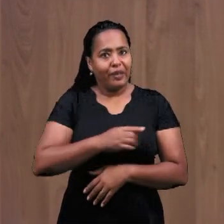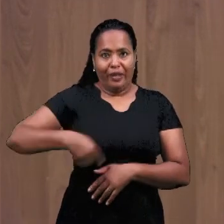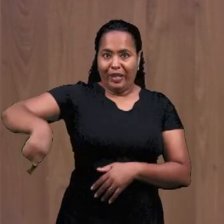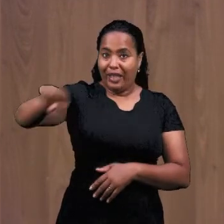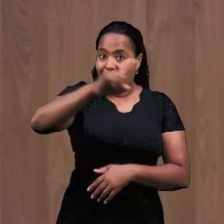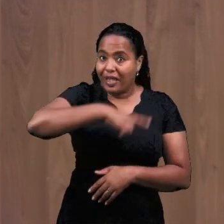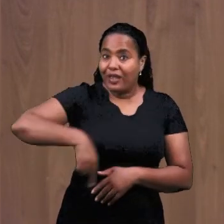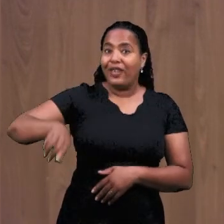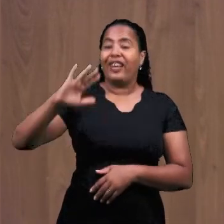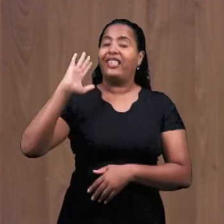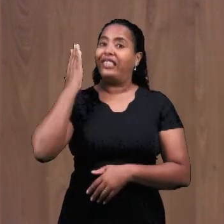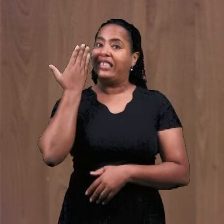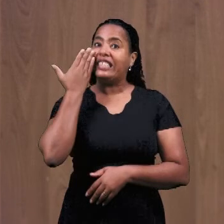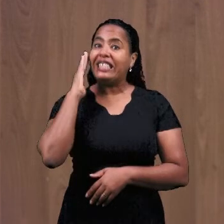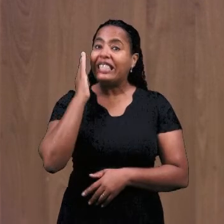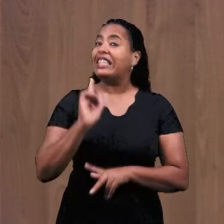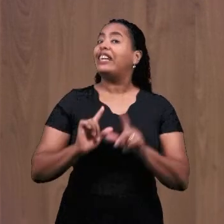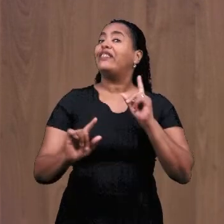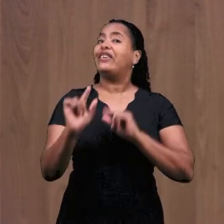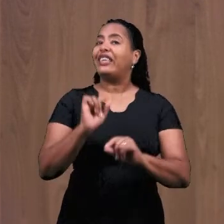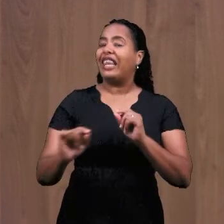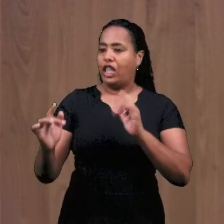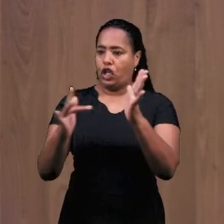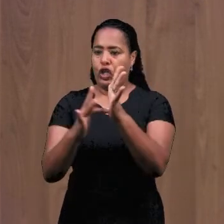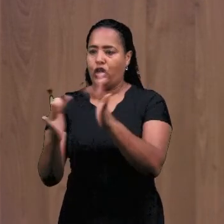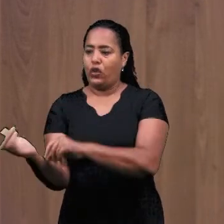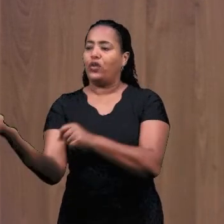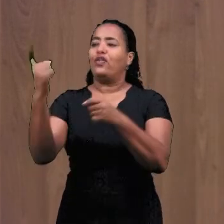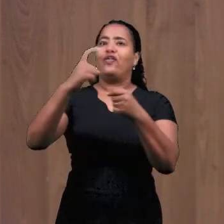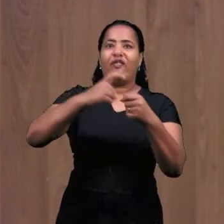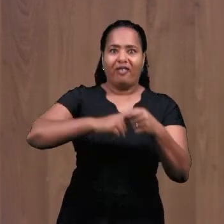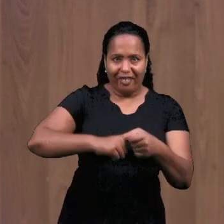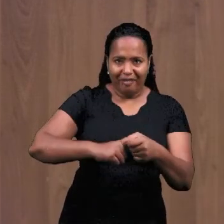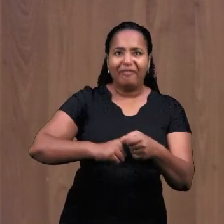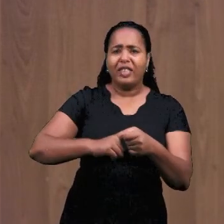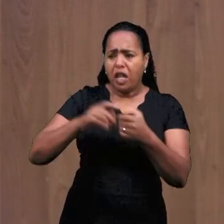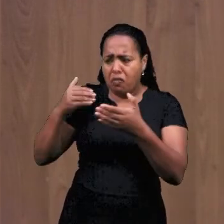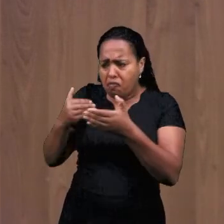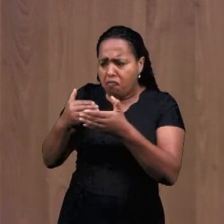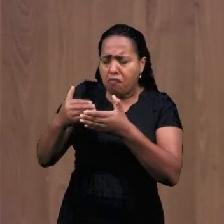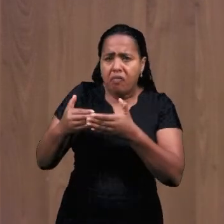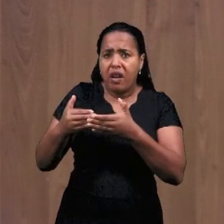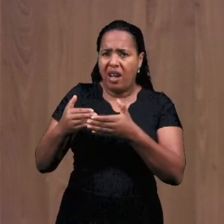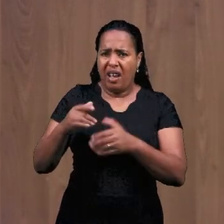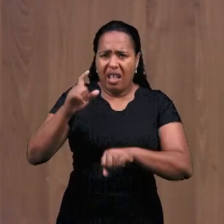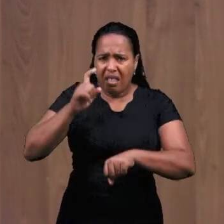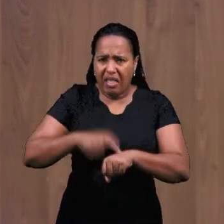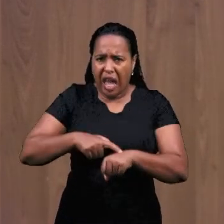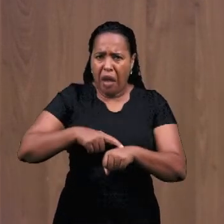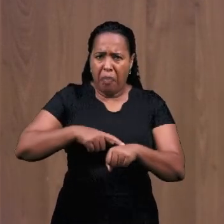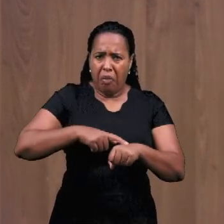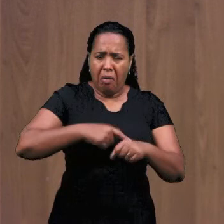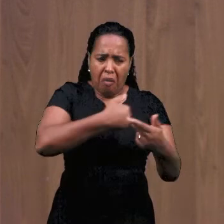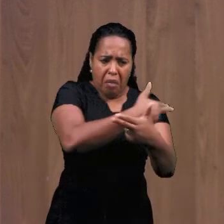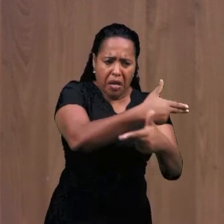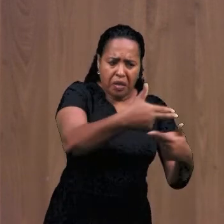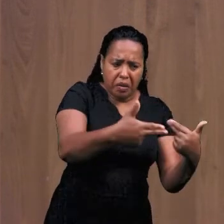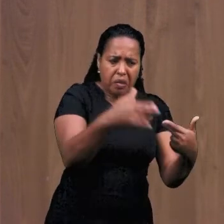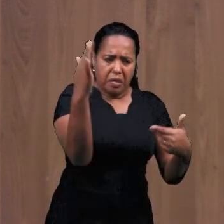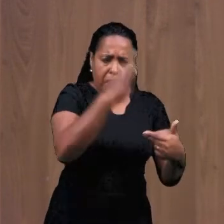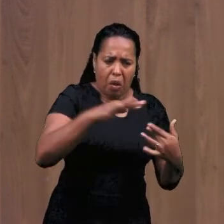puissions comprendre que Jésus revient et qu'il n'a plus de temps pour nous mélanger avec les choses de ce